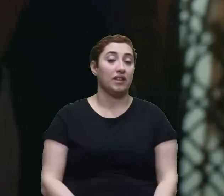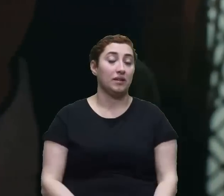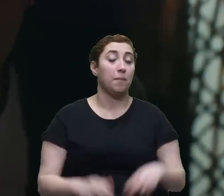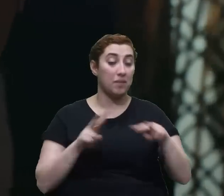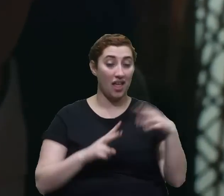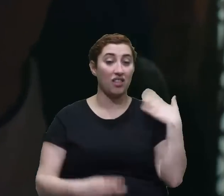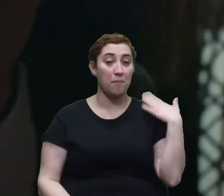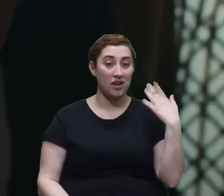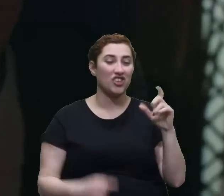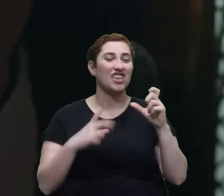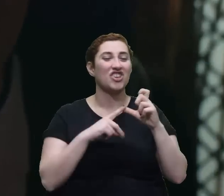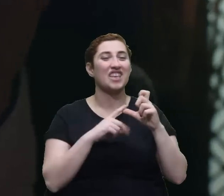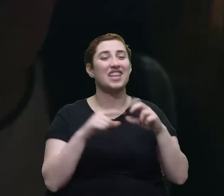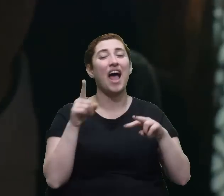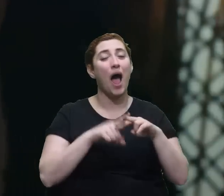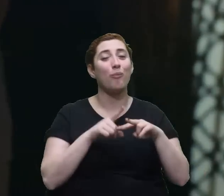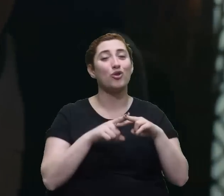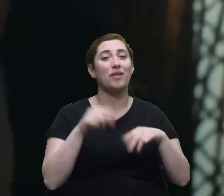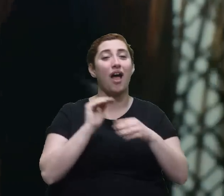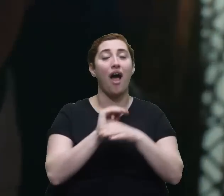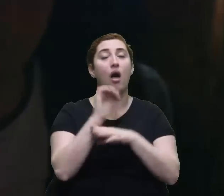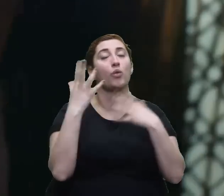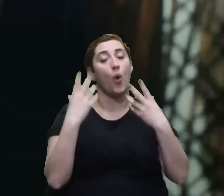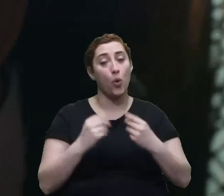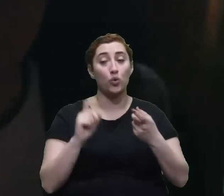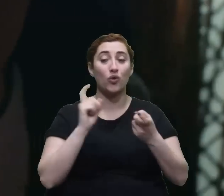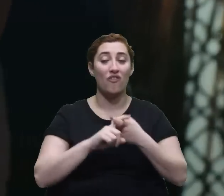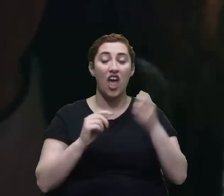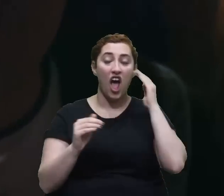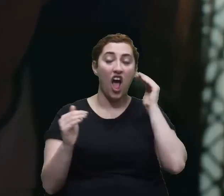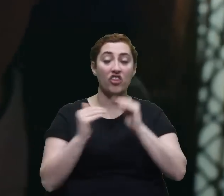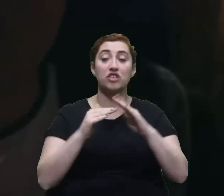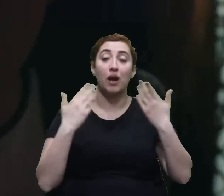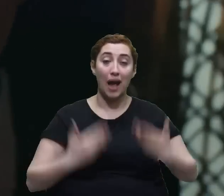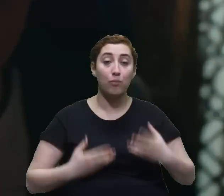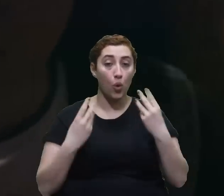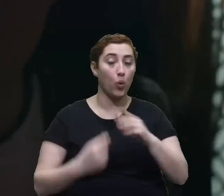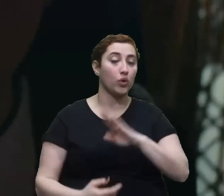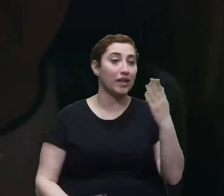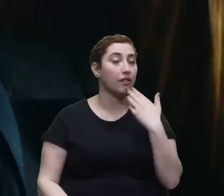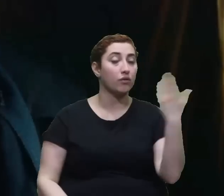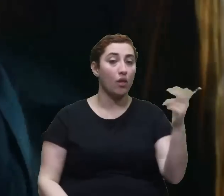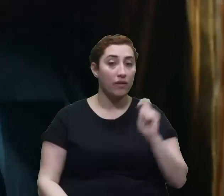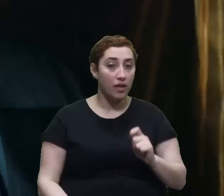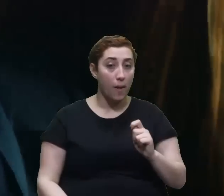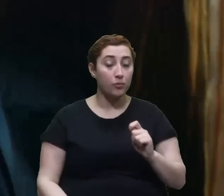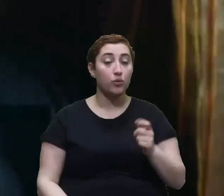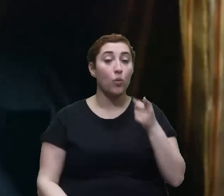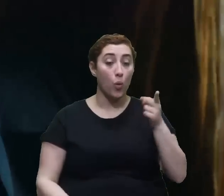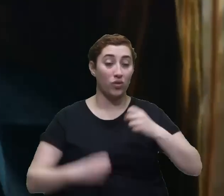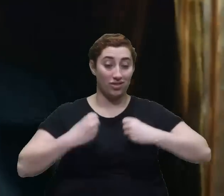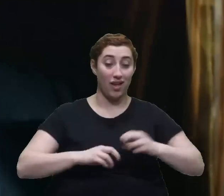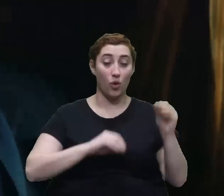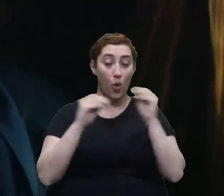Mithat Paşa'ya Şehzade Abdülhamit'in hayatta olduğunu ve anlaşmaya hazır olduğunu söyledin. Onun